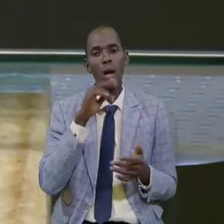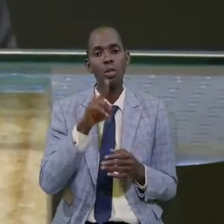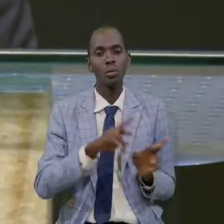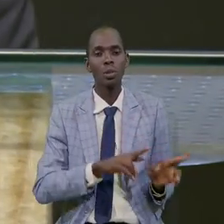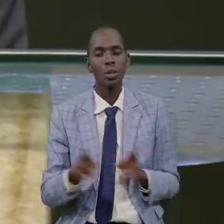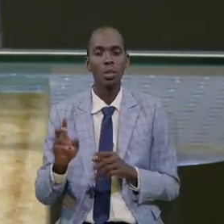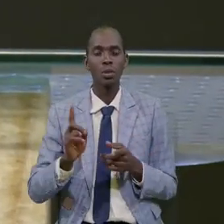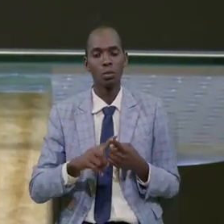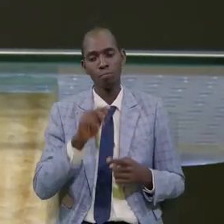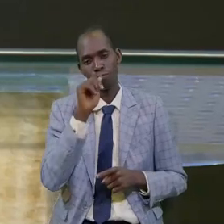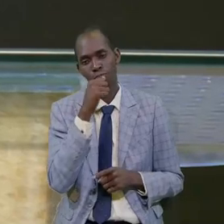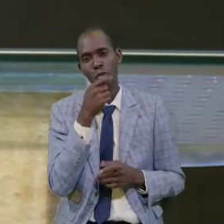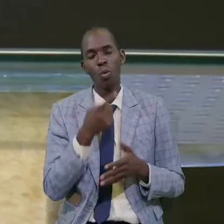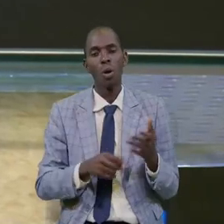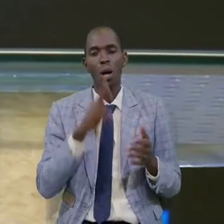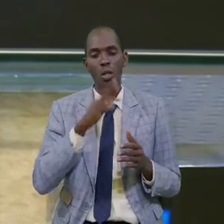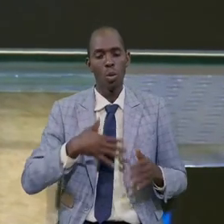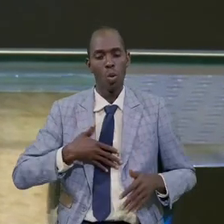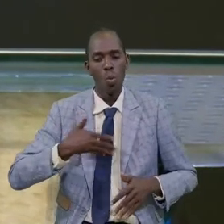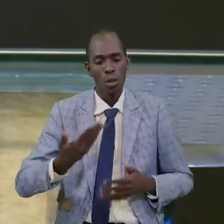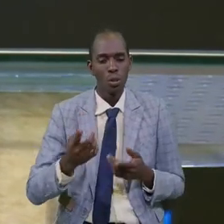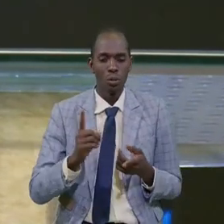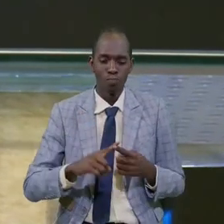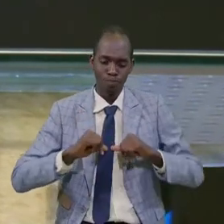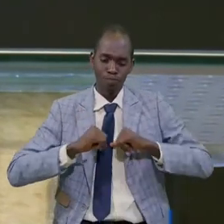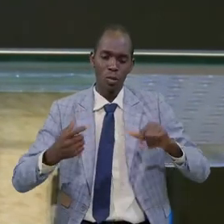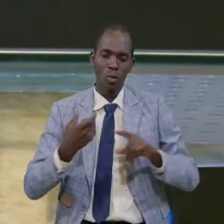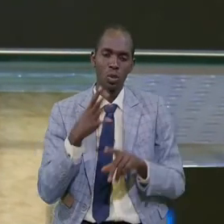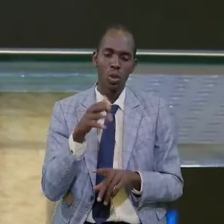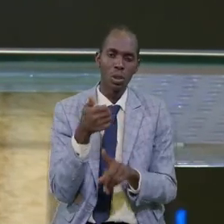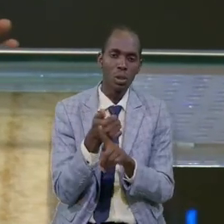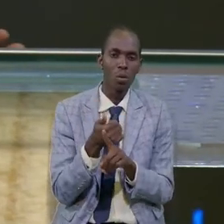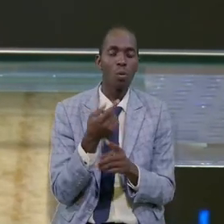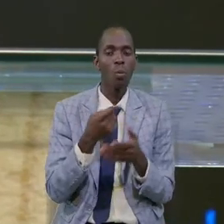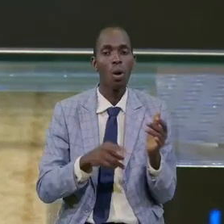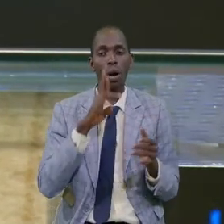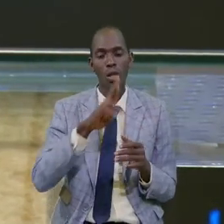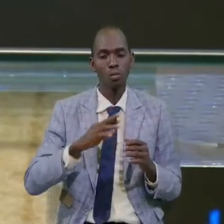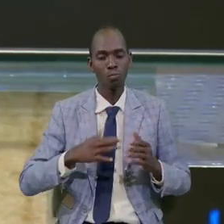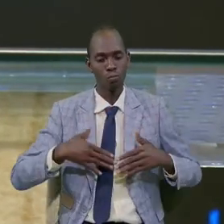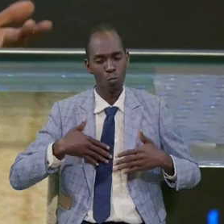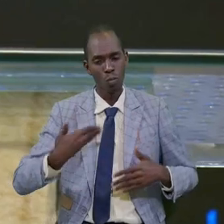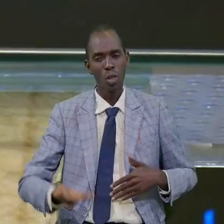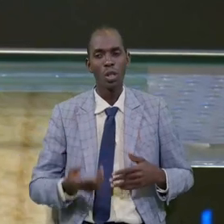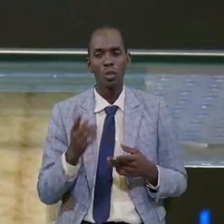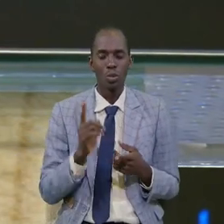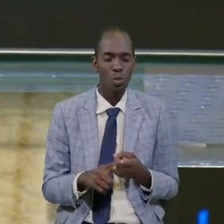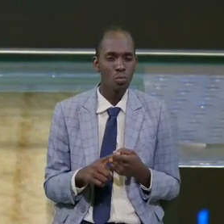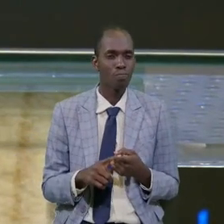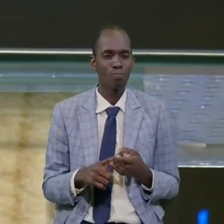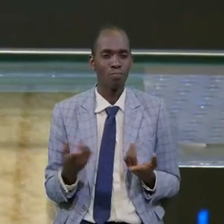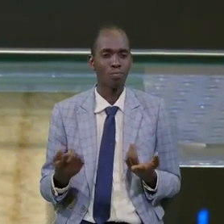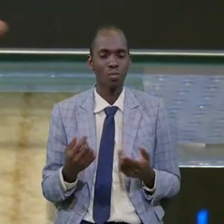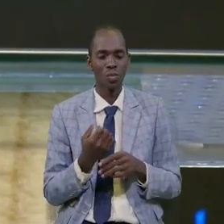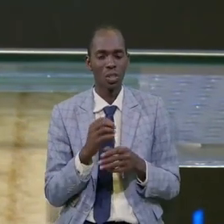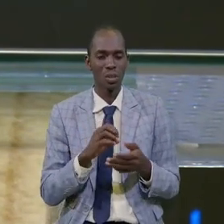Qu'est-ce qu'on veut supporter? Qu'est-ce que vous voulez renoncer? Alors que les gens autour de vous qui ne sont